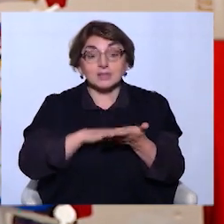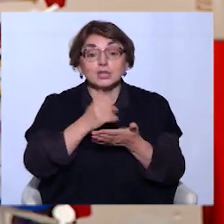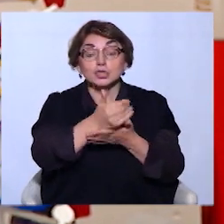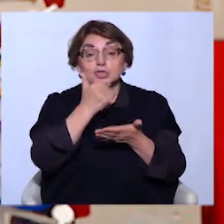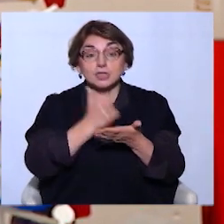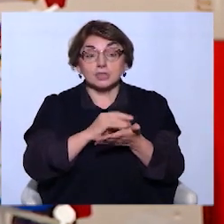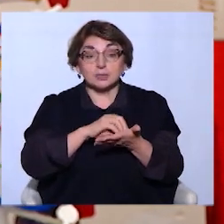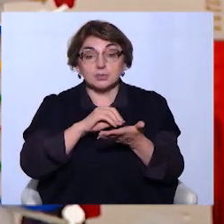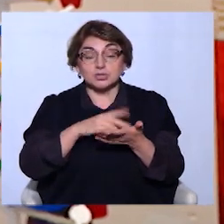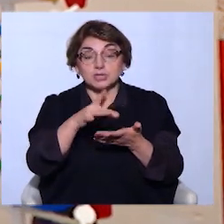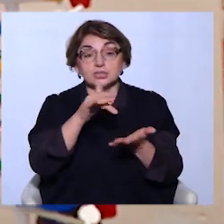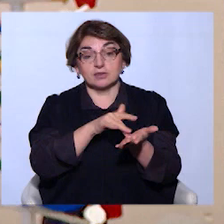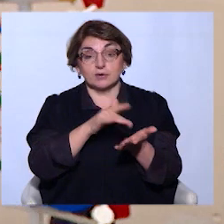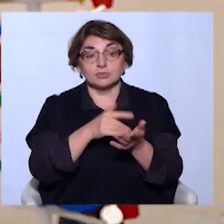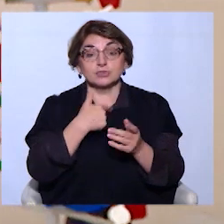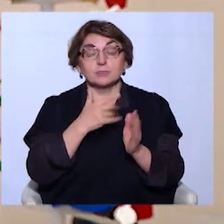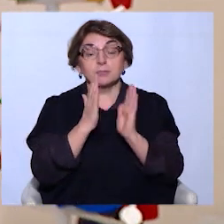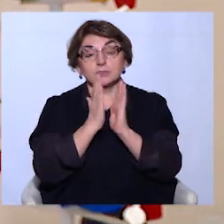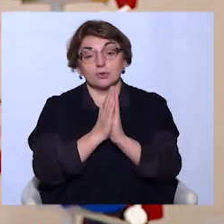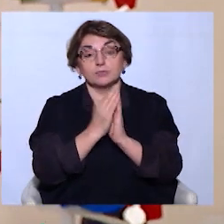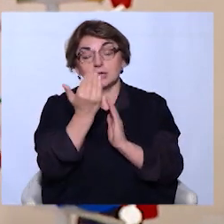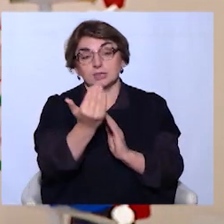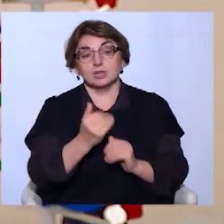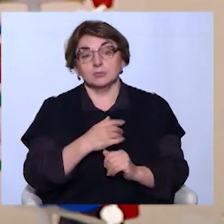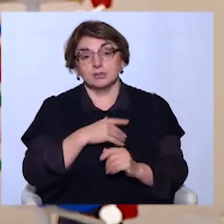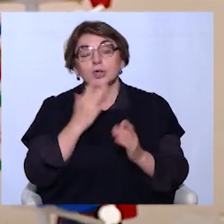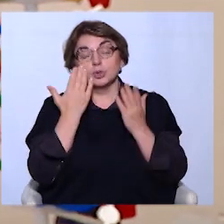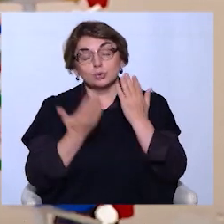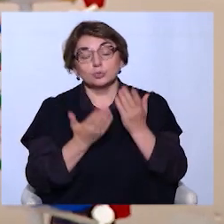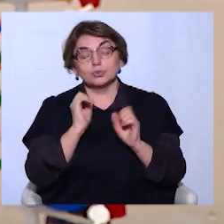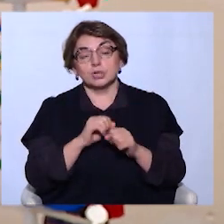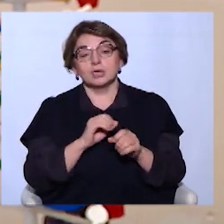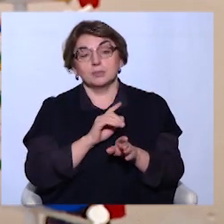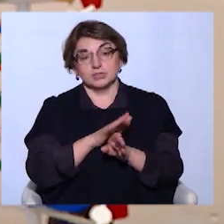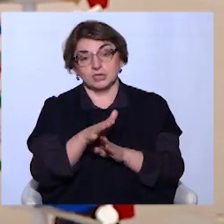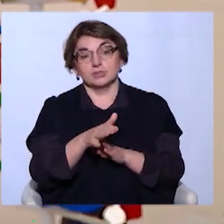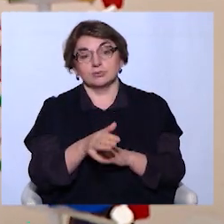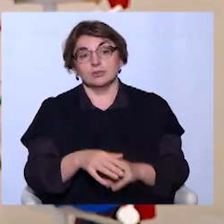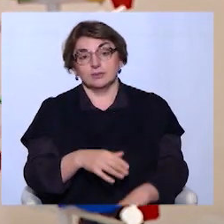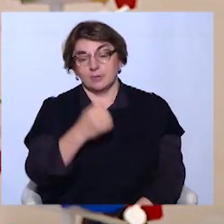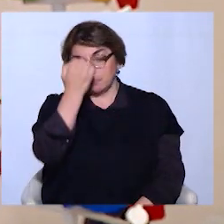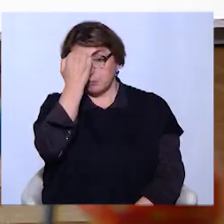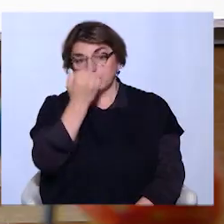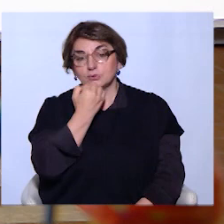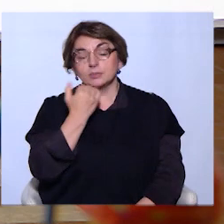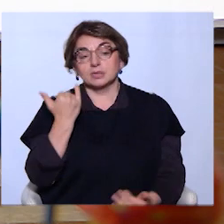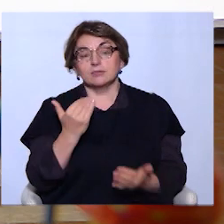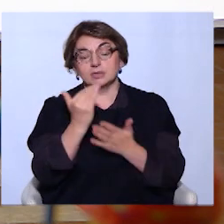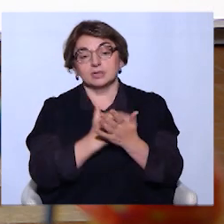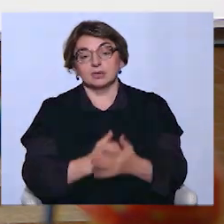შენს რეულში. აი ეს ჩემი პატარა თხოვნა იქნება და თუ შეიძლება შევასრულოთ.